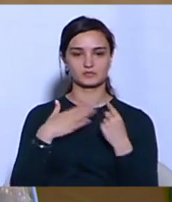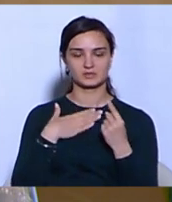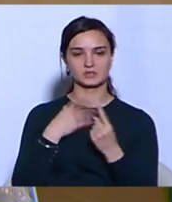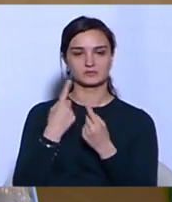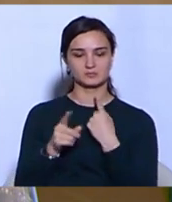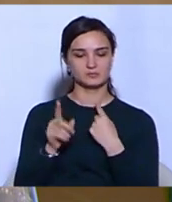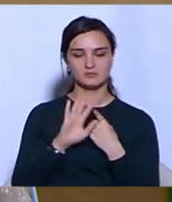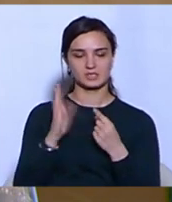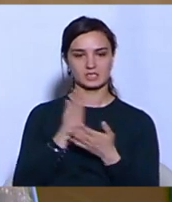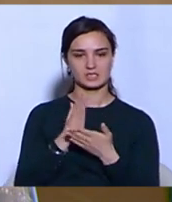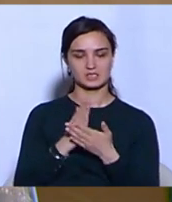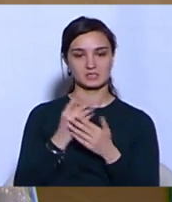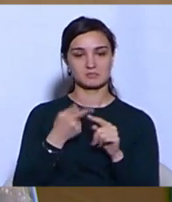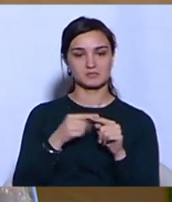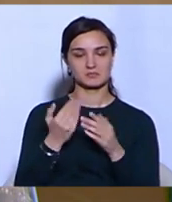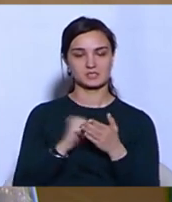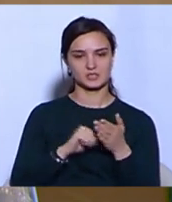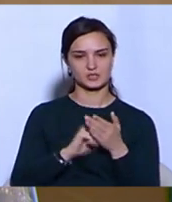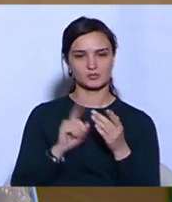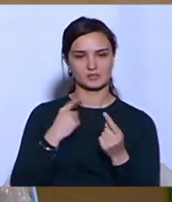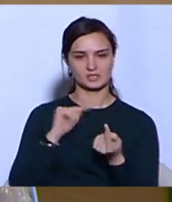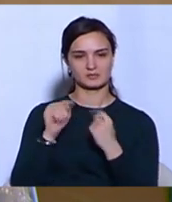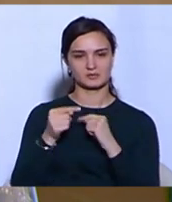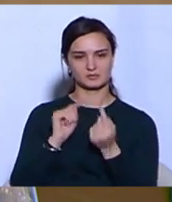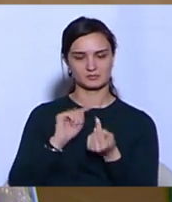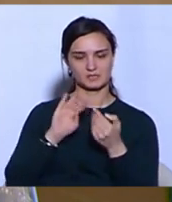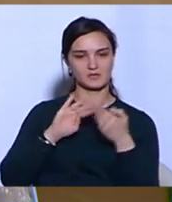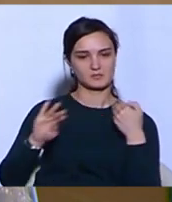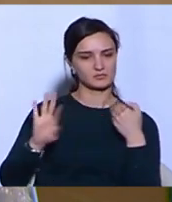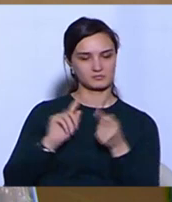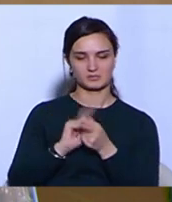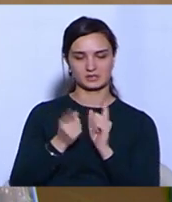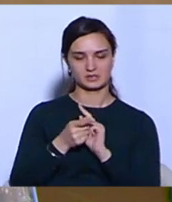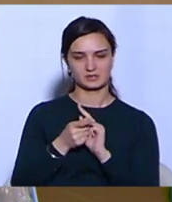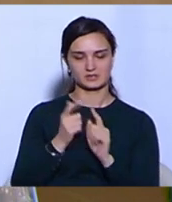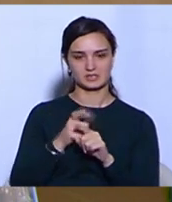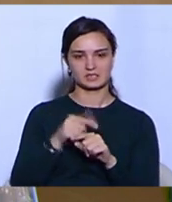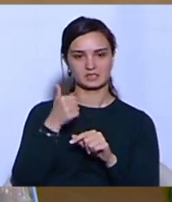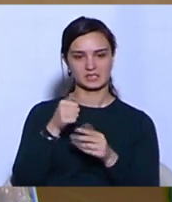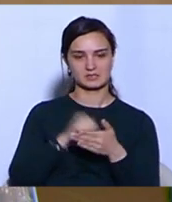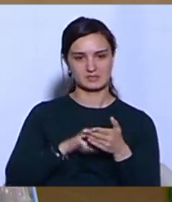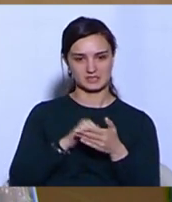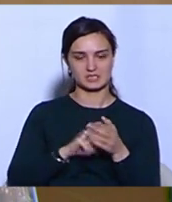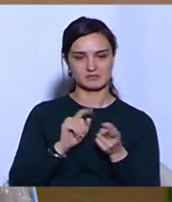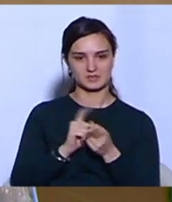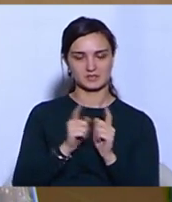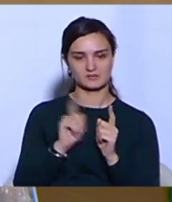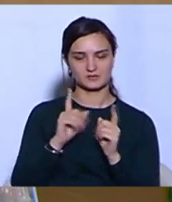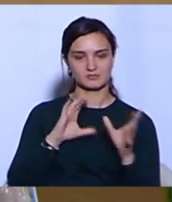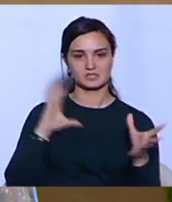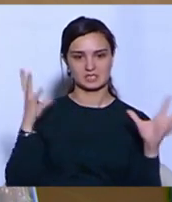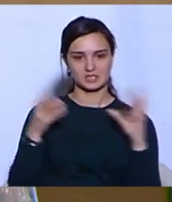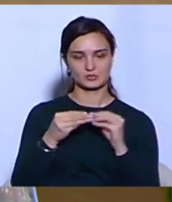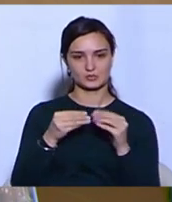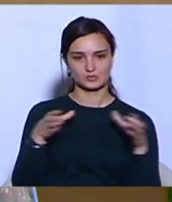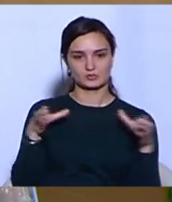განსხვავებულობა სულაც არ არის საფუძველი იმისა, რომ ერთმანეთს გავემიჯნოთ პირიქით. ეს არის ძალიან კარგი საბაბი იმისათვის, რომ საერთო